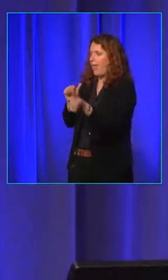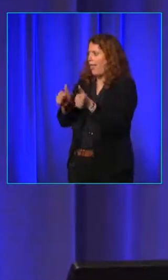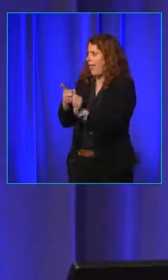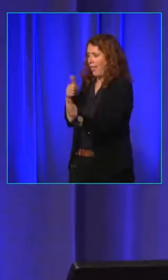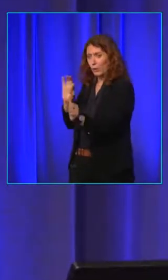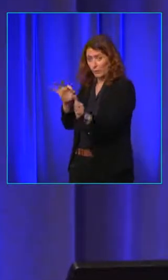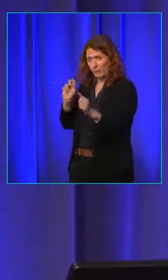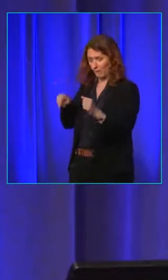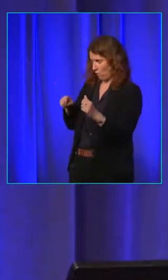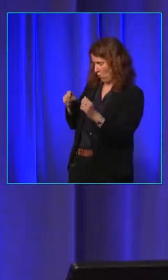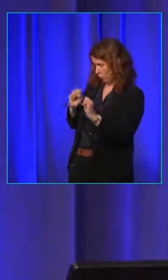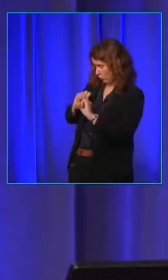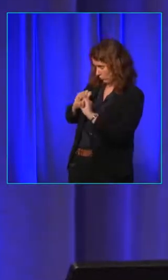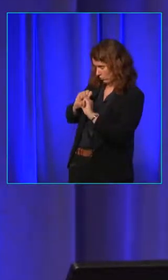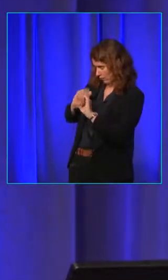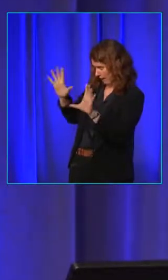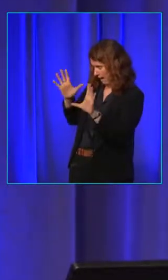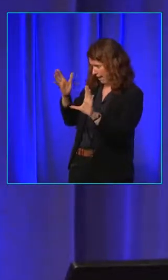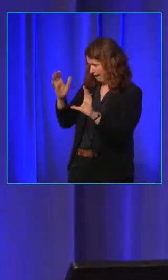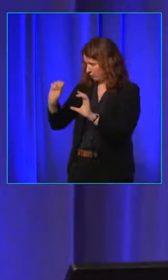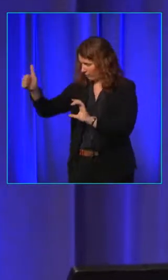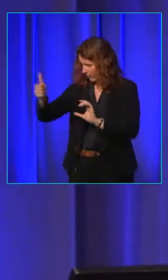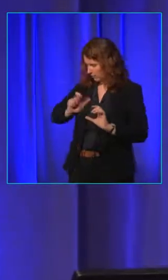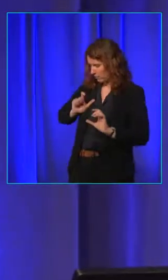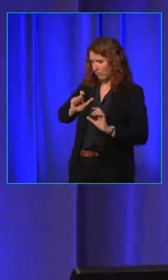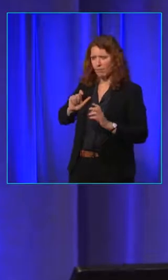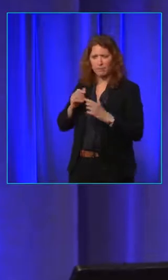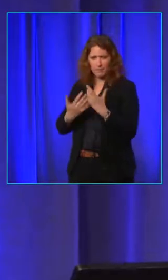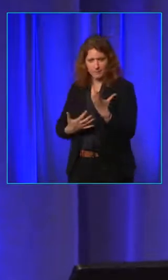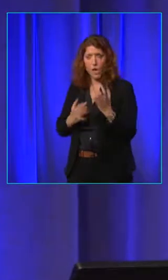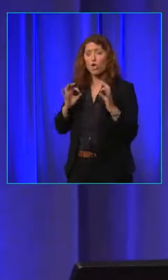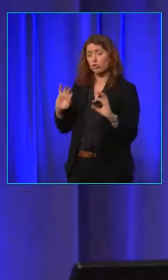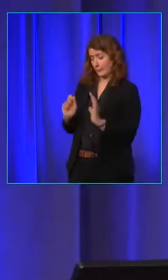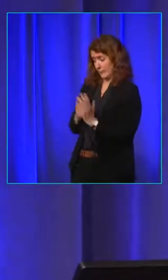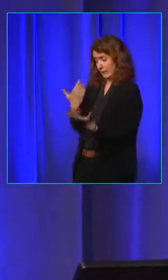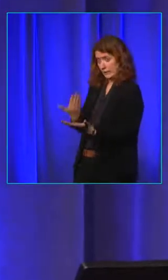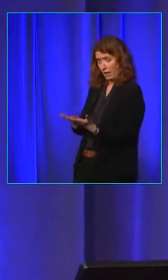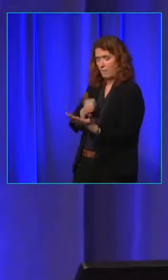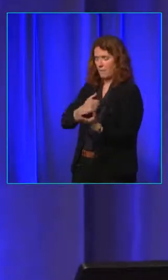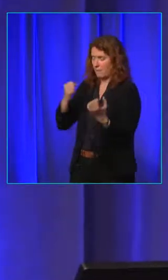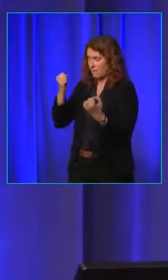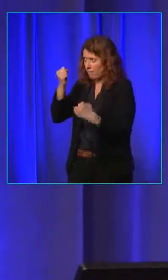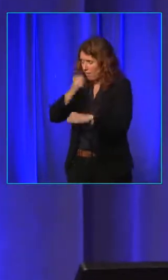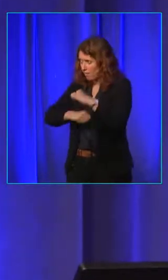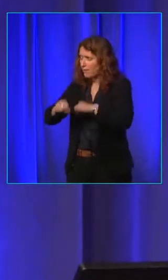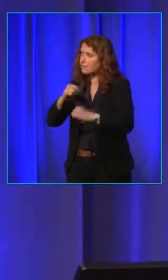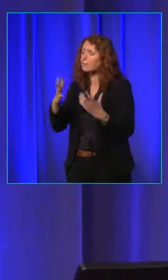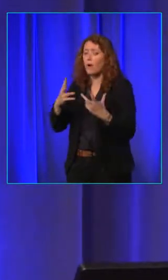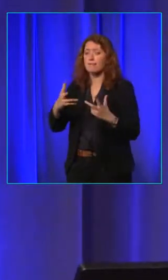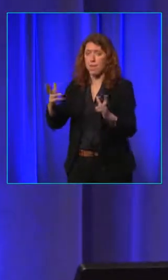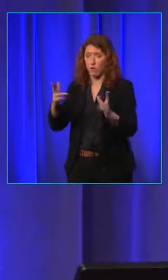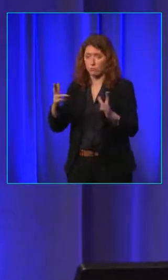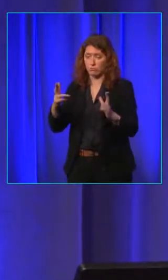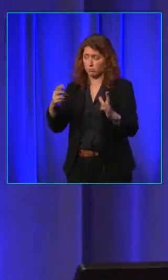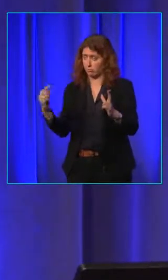Donc souvent, ce que je fais, c'est que je fais des séances, ils sont assis et ils font ensemble